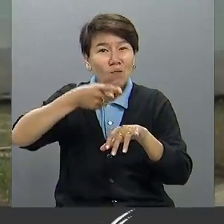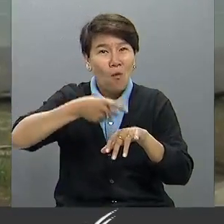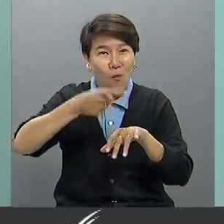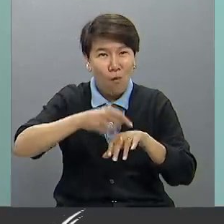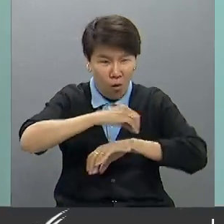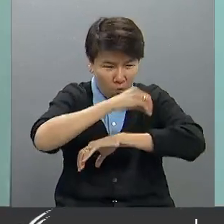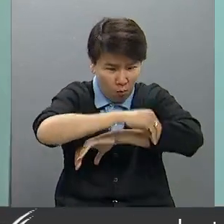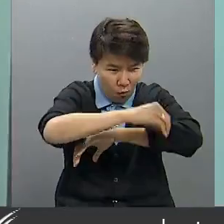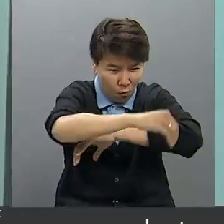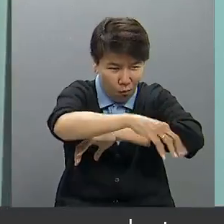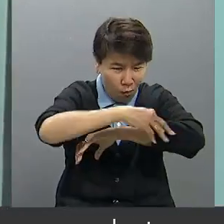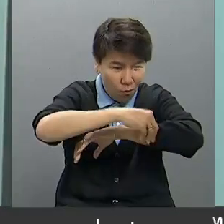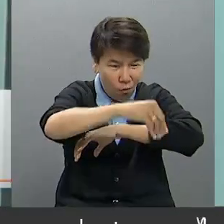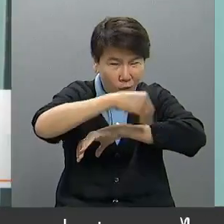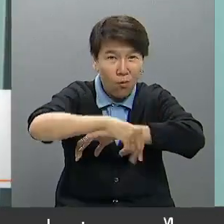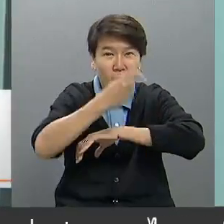ไหนเอ่ยนี่คือเต็นท์ใช่ไหม